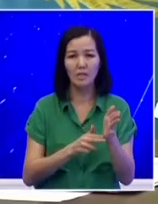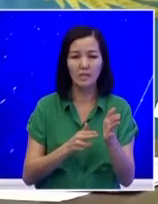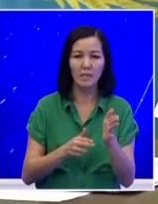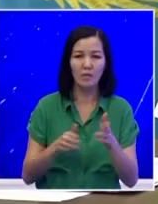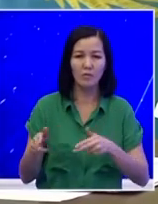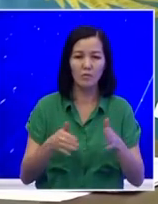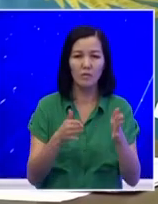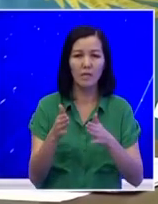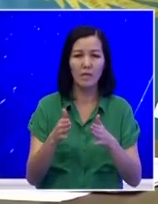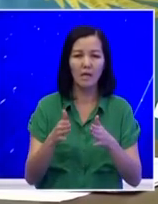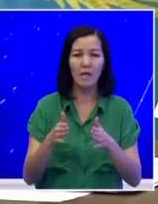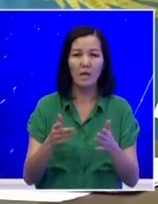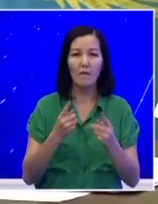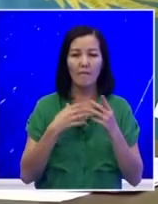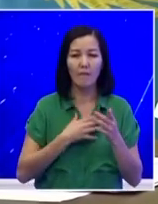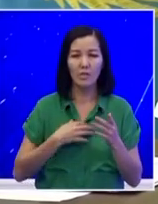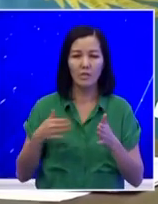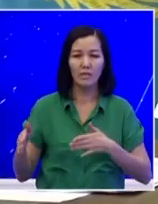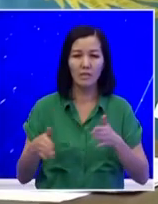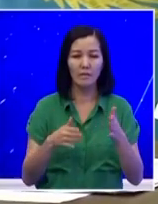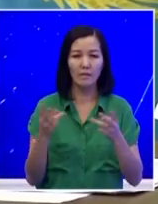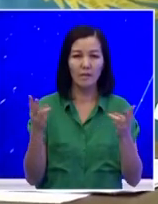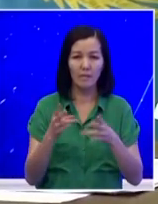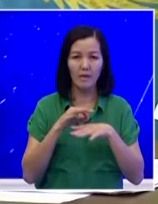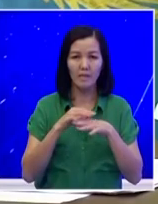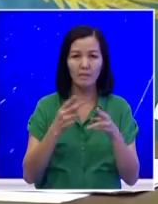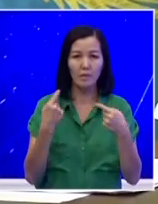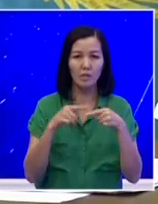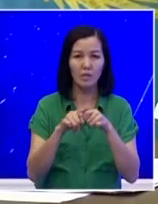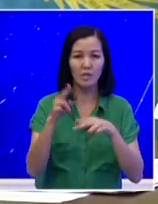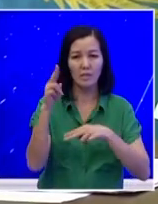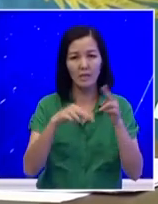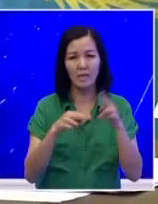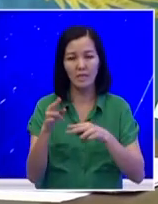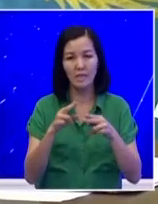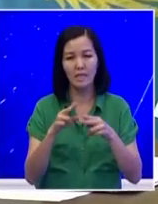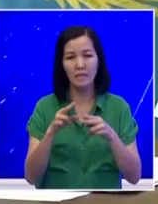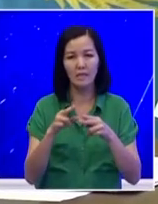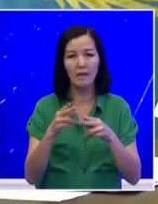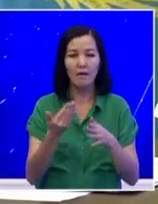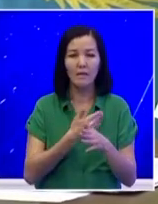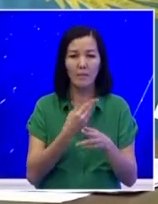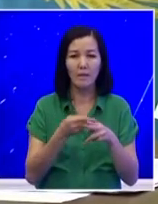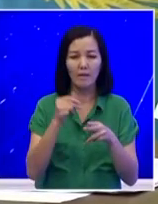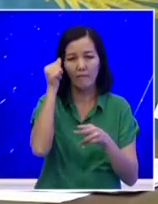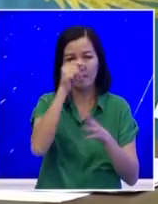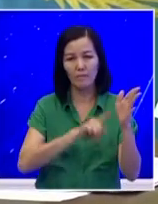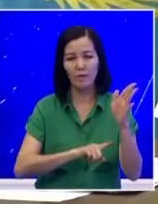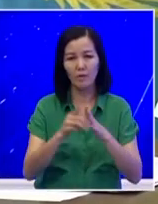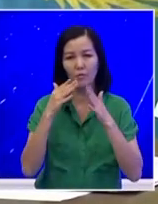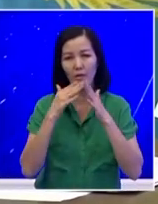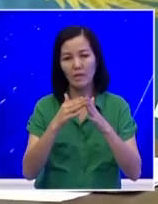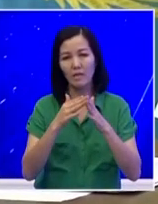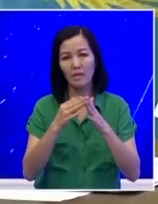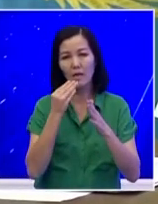и трассы республиканского значения. Проведем все необходимые инженерные и инфраструктурные сети. Намерены уже в этом году начать хранение